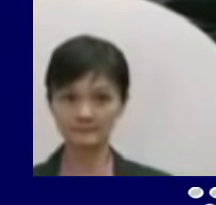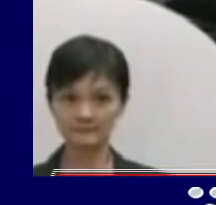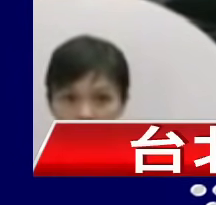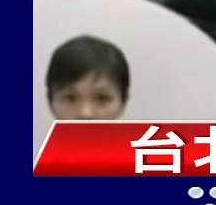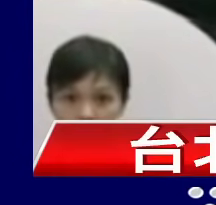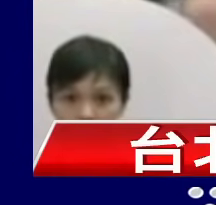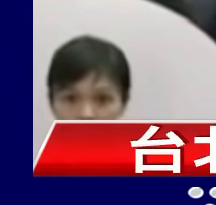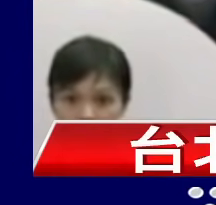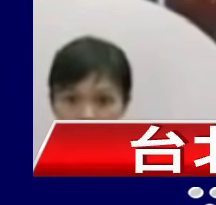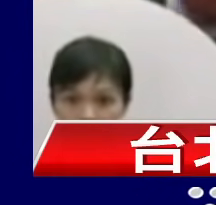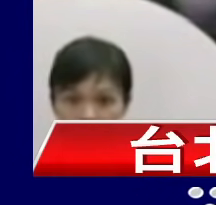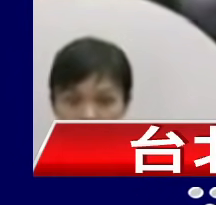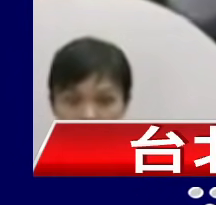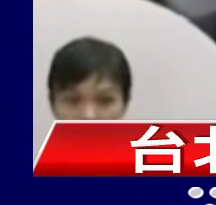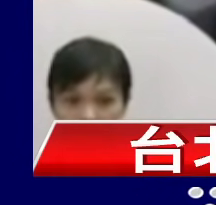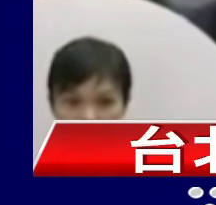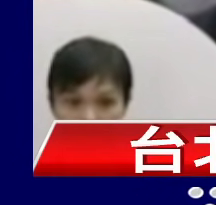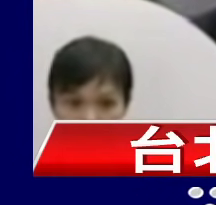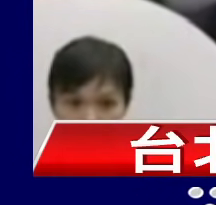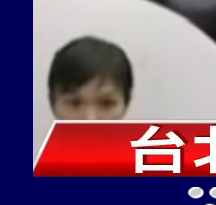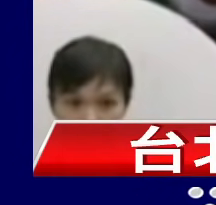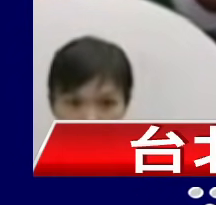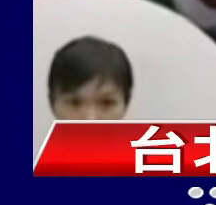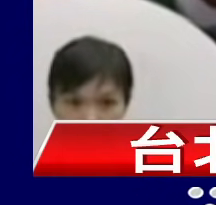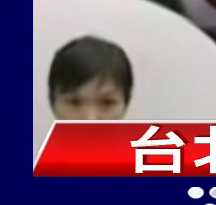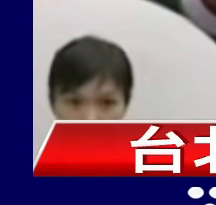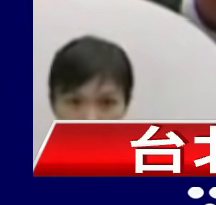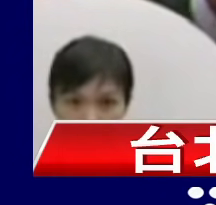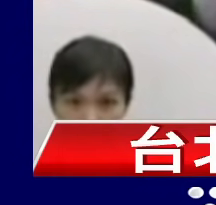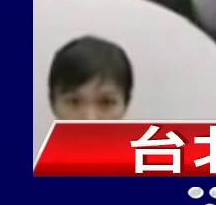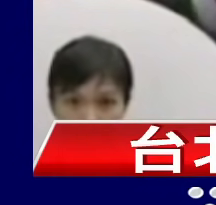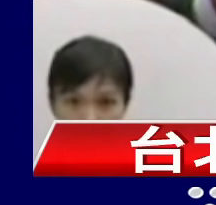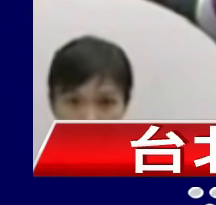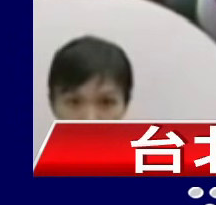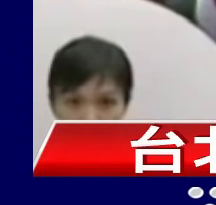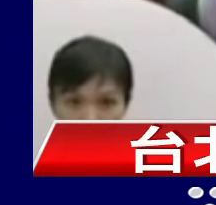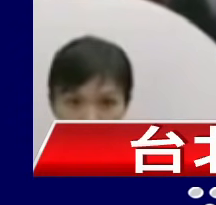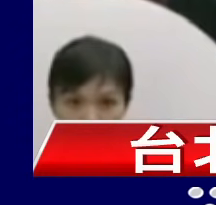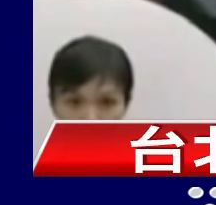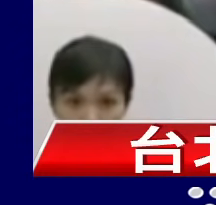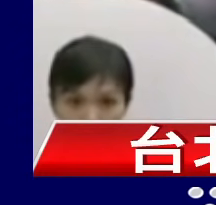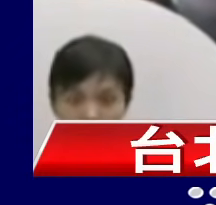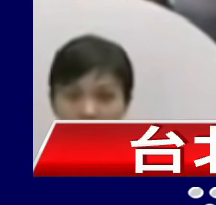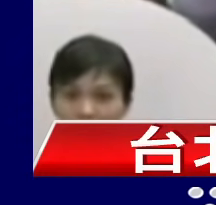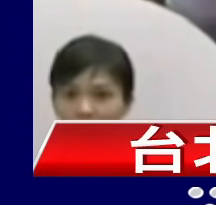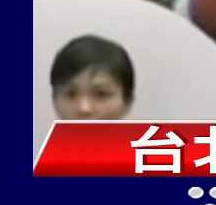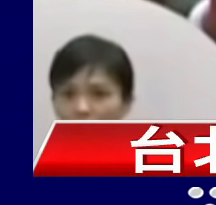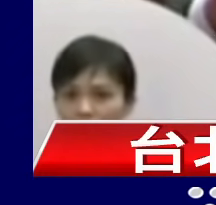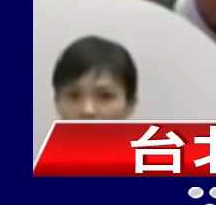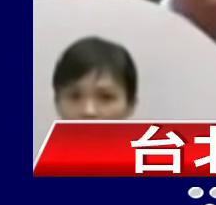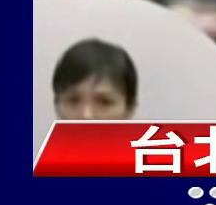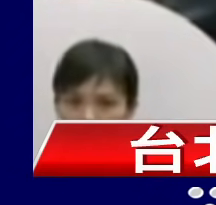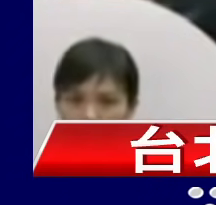这是一个紧急状况， 你别让 人拢讲啊！你爱来申请，应该是咱来主动讲。